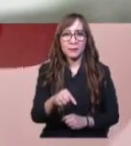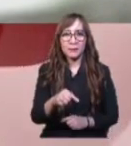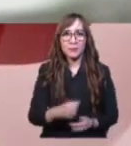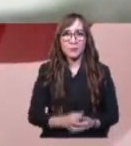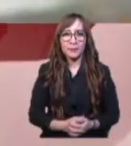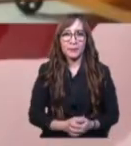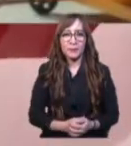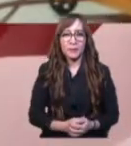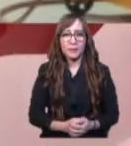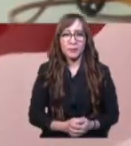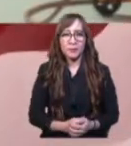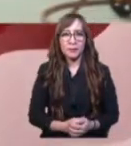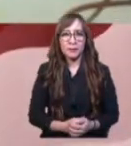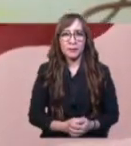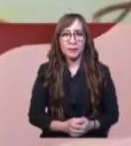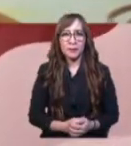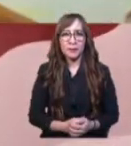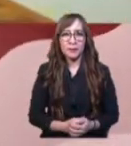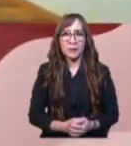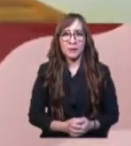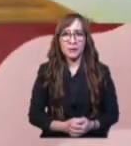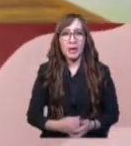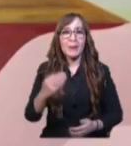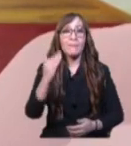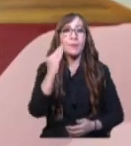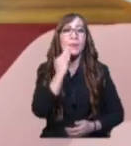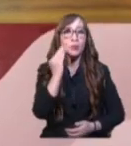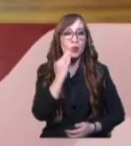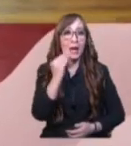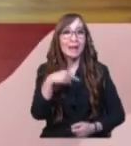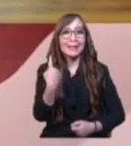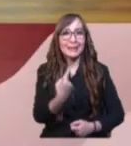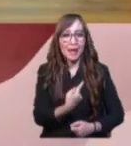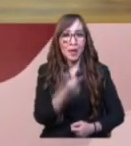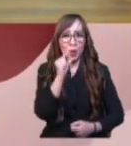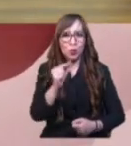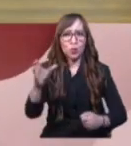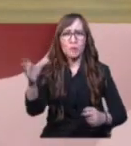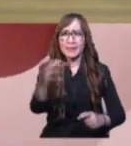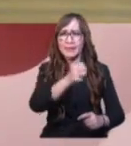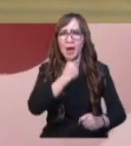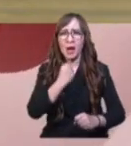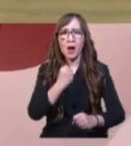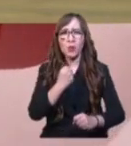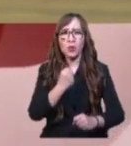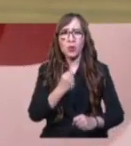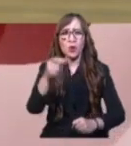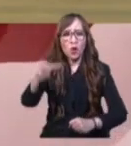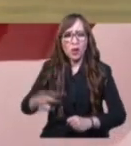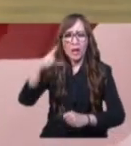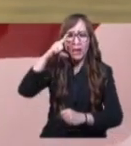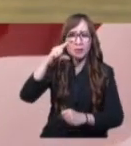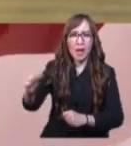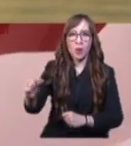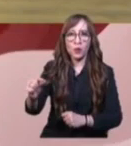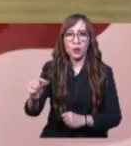gambaran gampangnya adalah ini mempermudah kita untuk mencolek orang yang jauh sekali. Yang kita pikir potensi market